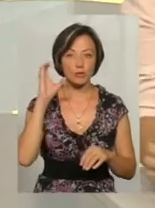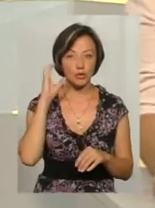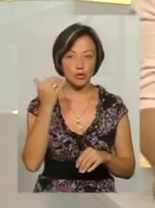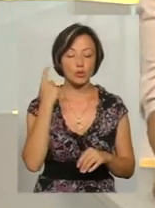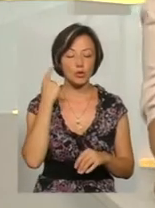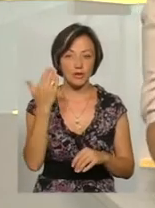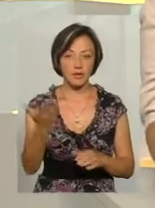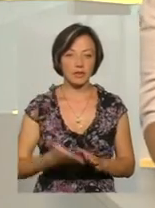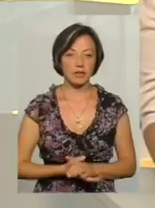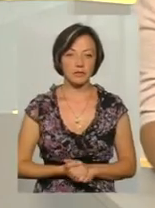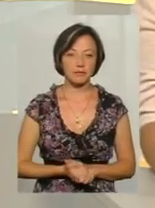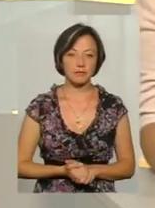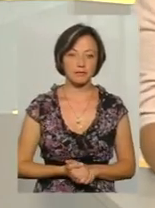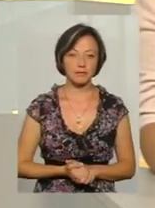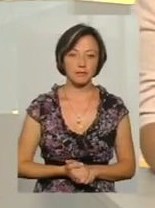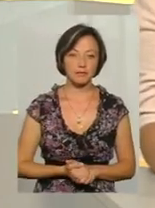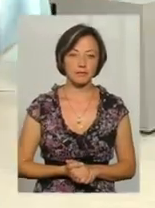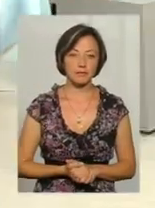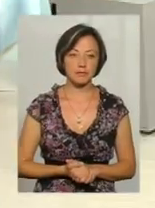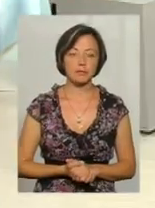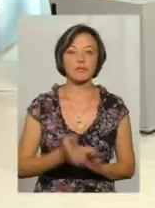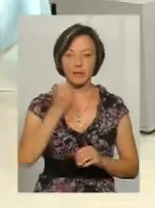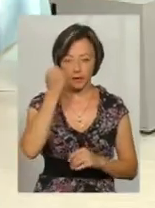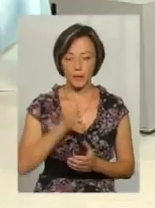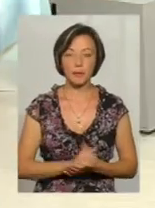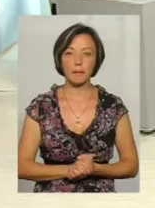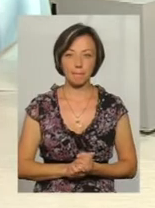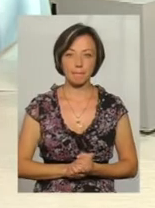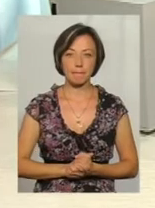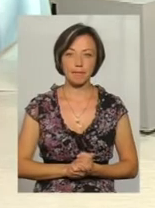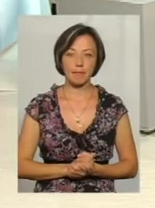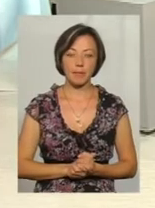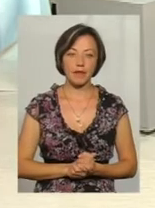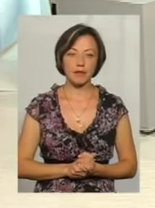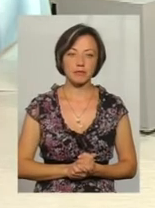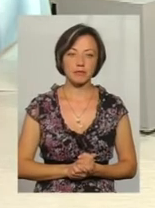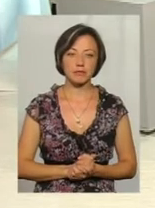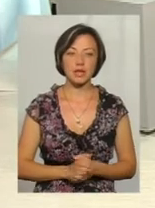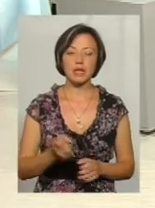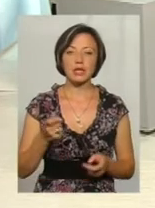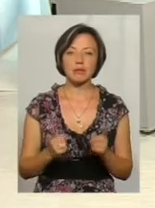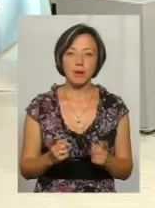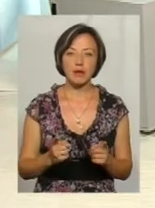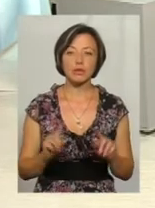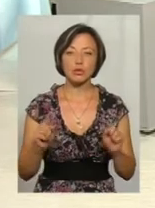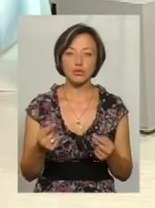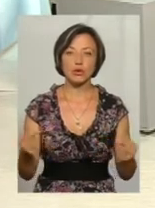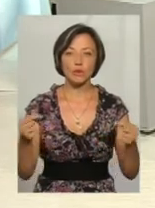вас, шановні громадські експерти. Дякую вам. Дякую. Ну, насправді, дуже